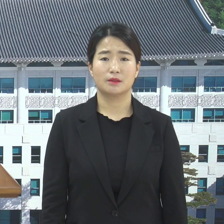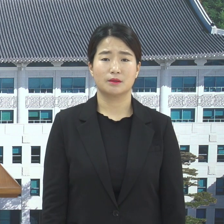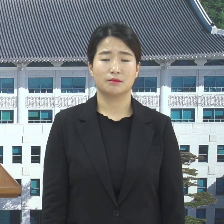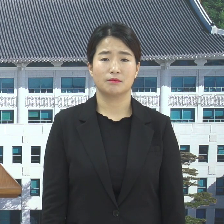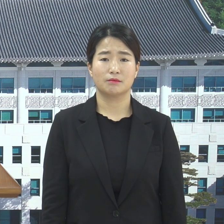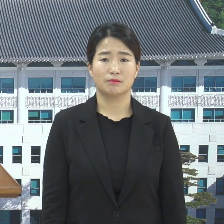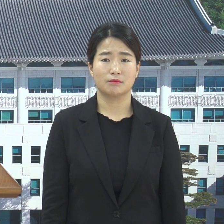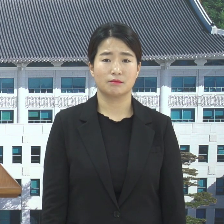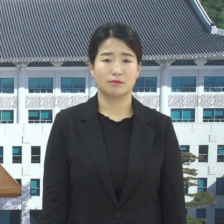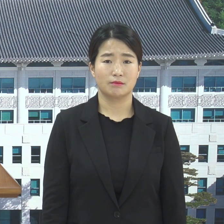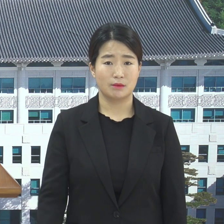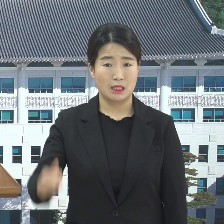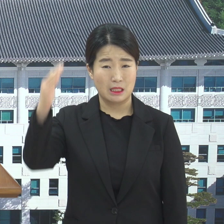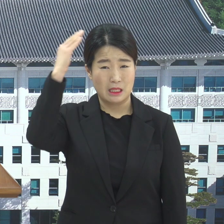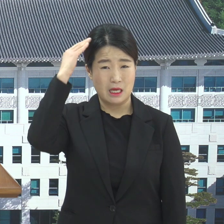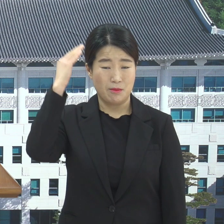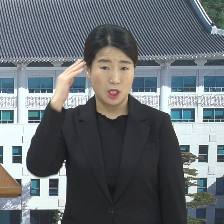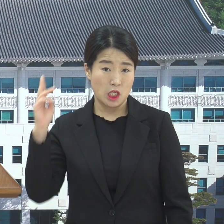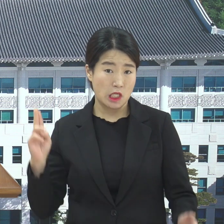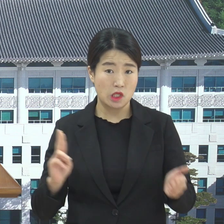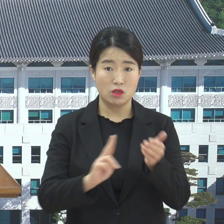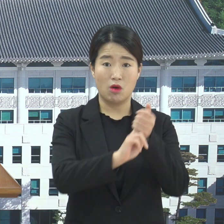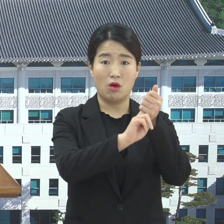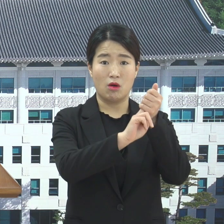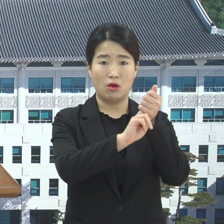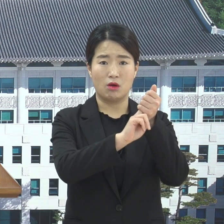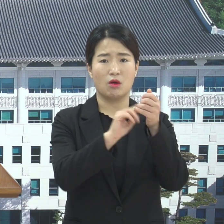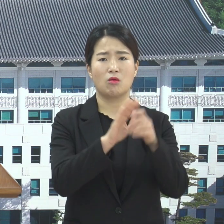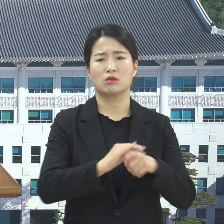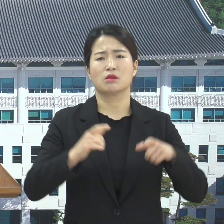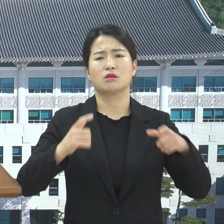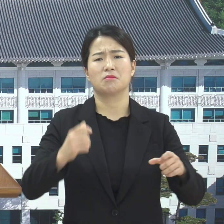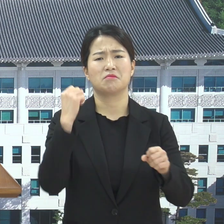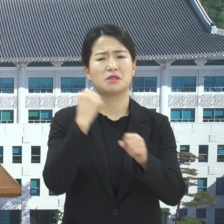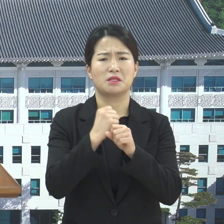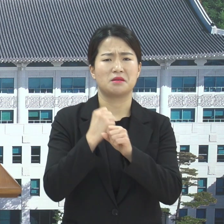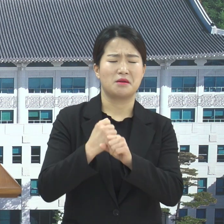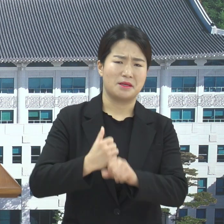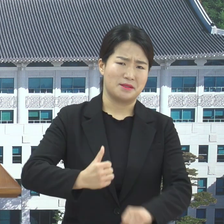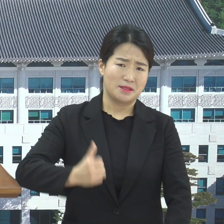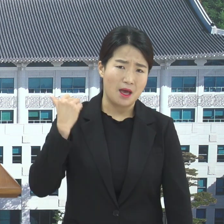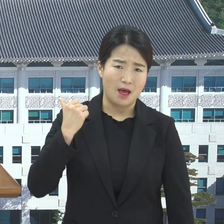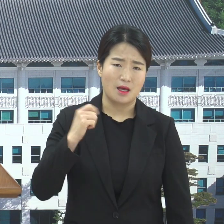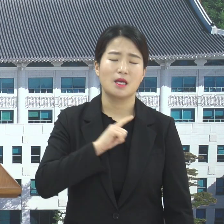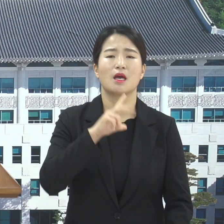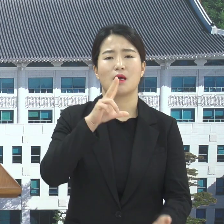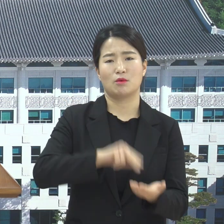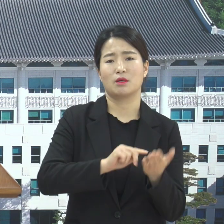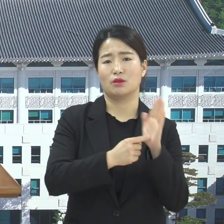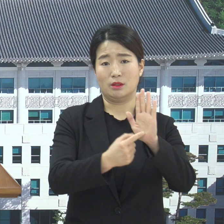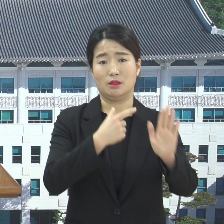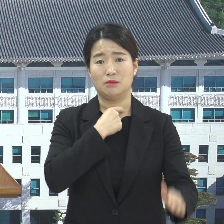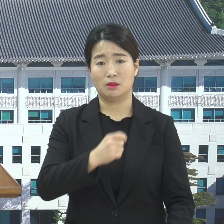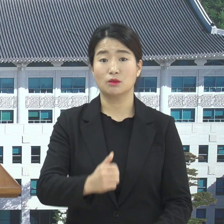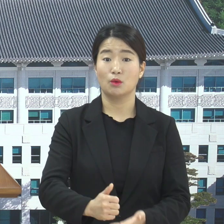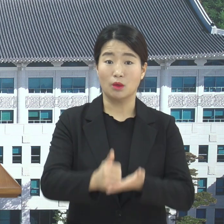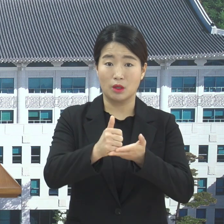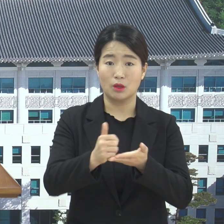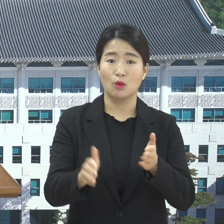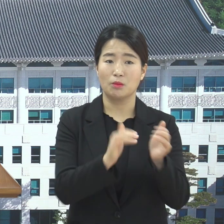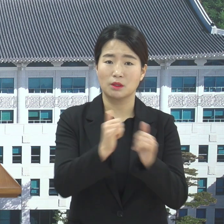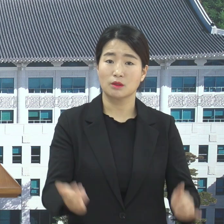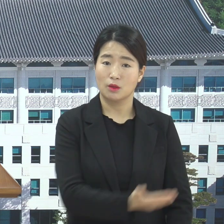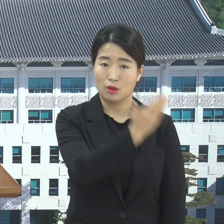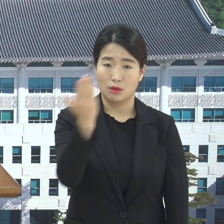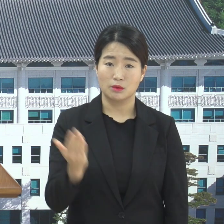11일간 대한민국 기적을 우리 경상북도에서 만들어가자, 이런 제목으로 말씀드리겠습니다. 존경하는 도민 여러분,